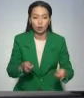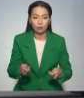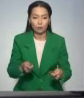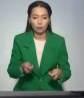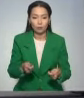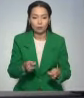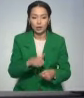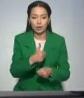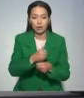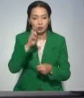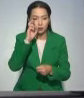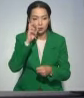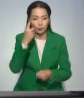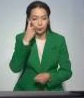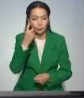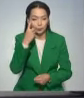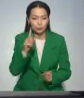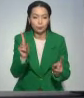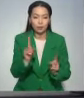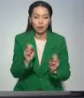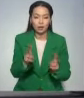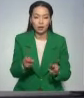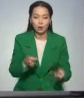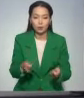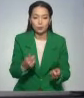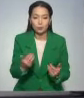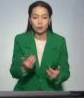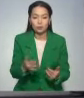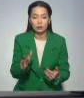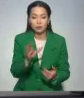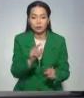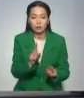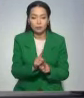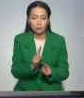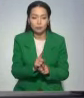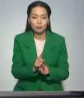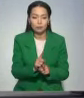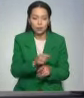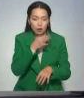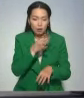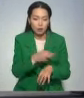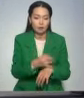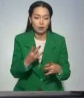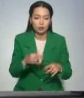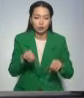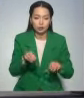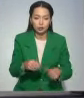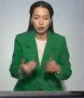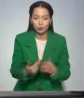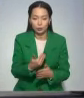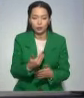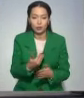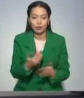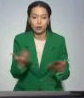глава государства всегда подчеркивается качество руководителей которые не боятся брать на себя ответственность и принимать решение на месте